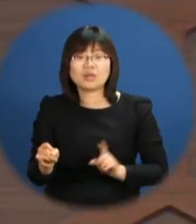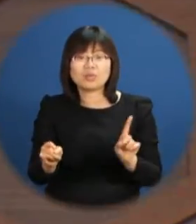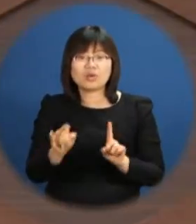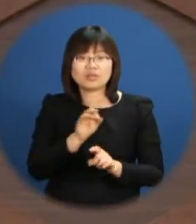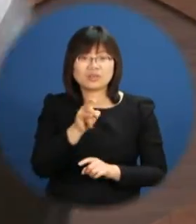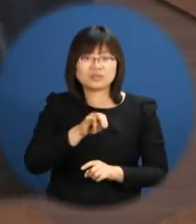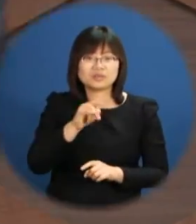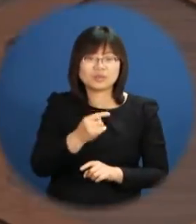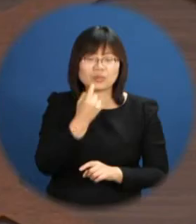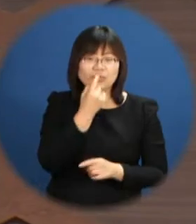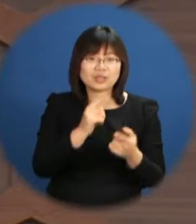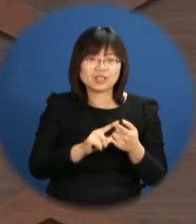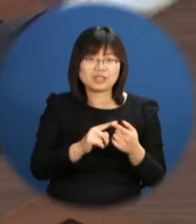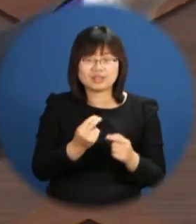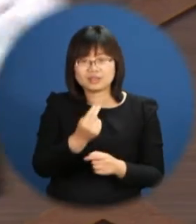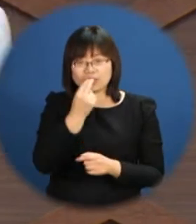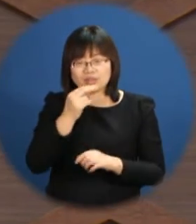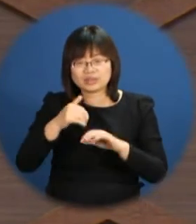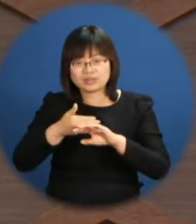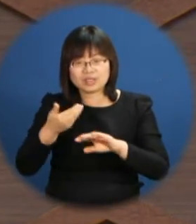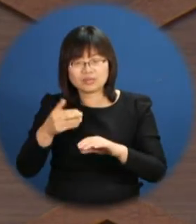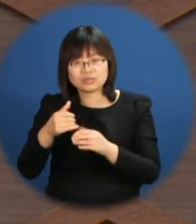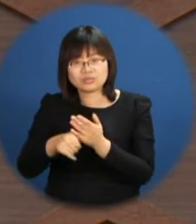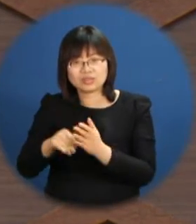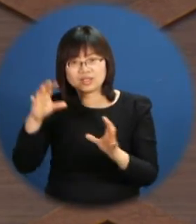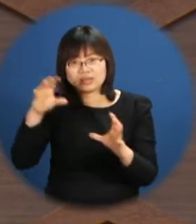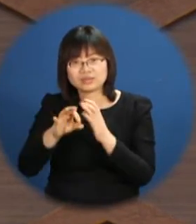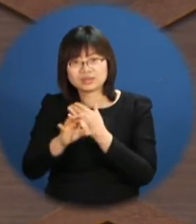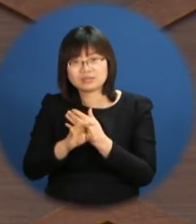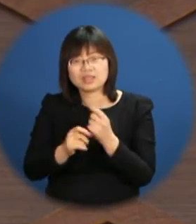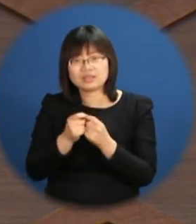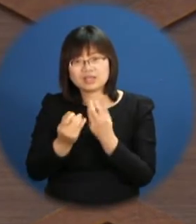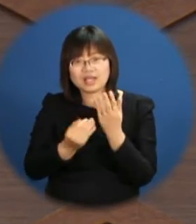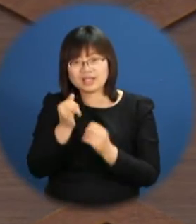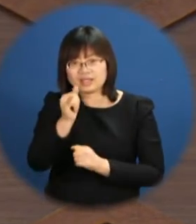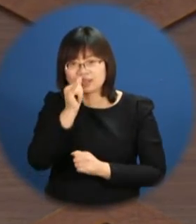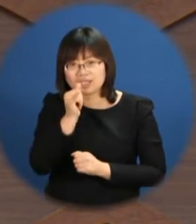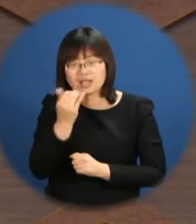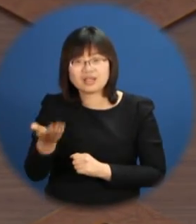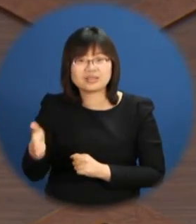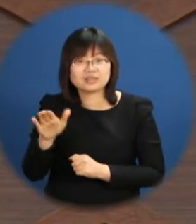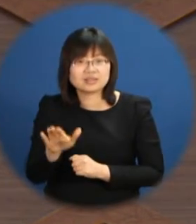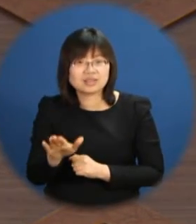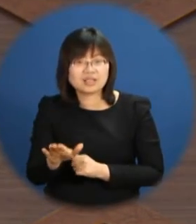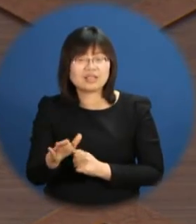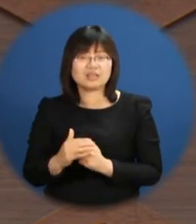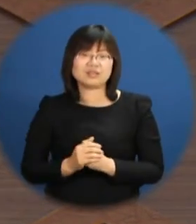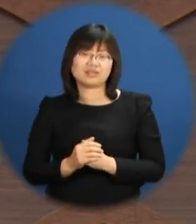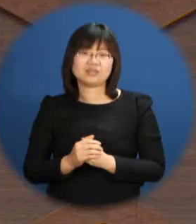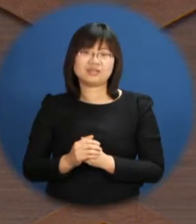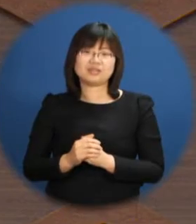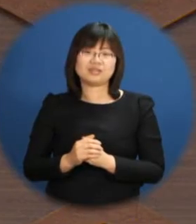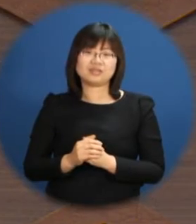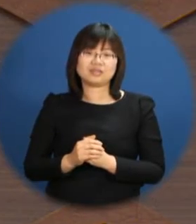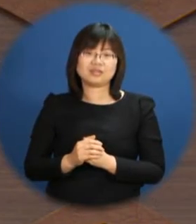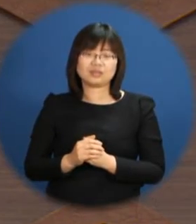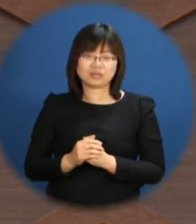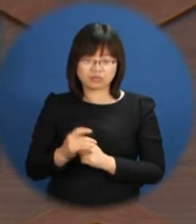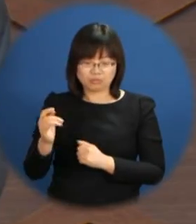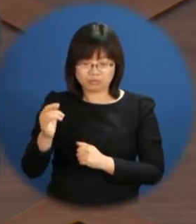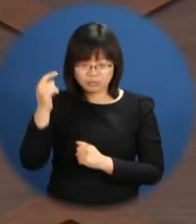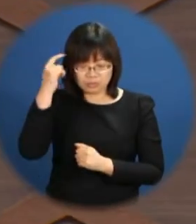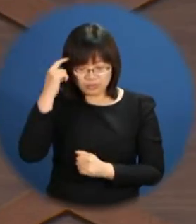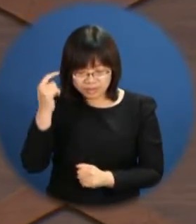서산 소랑 따른 물건이 합치면 탄다 근데 거기서 왜 열이